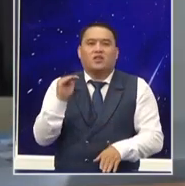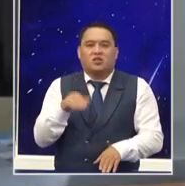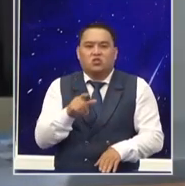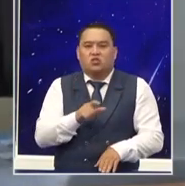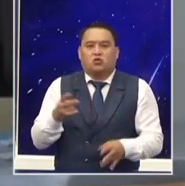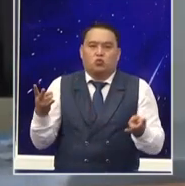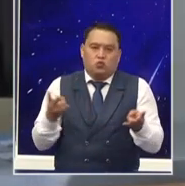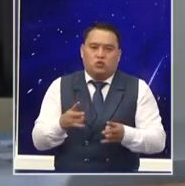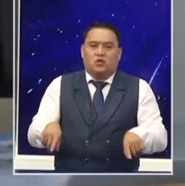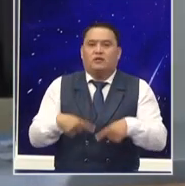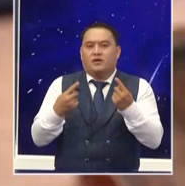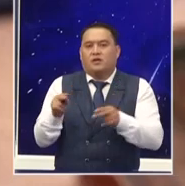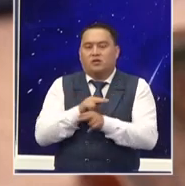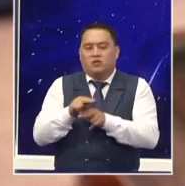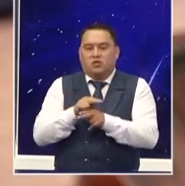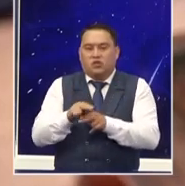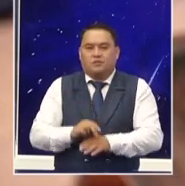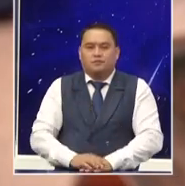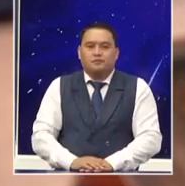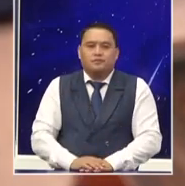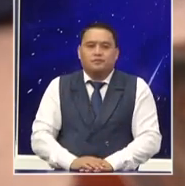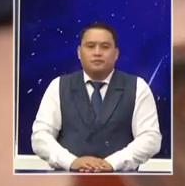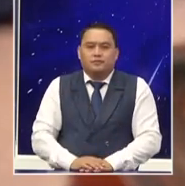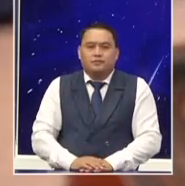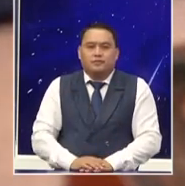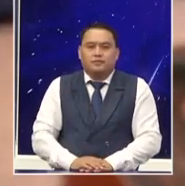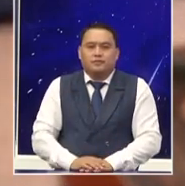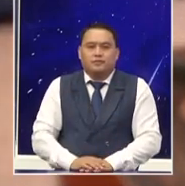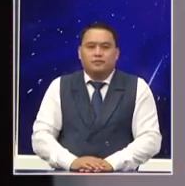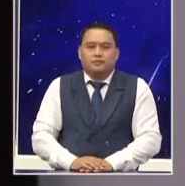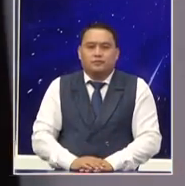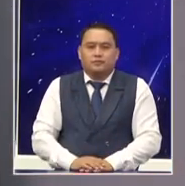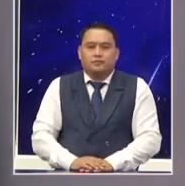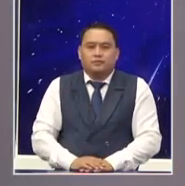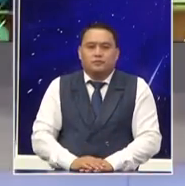5000 пациентов нуждаются в реабилитационном лечении.